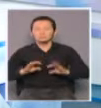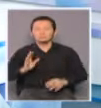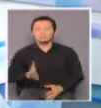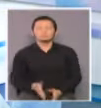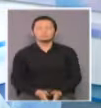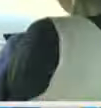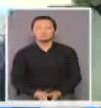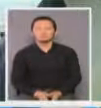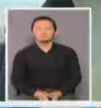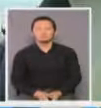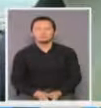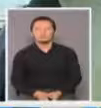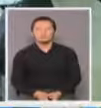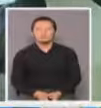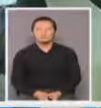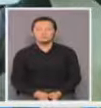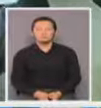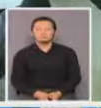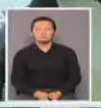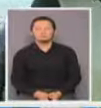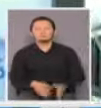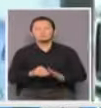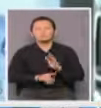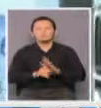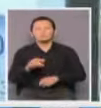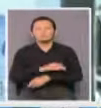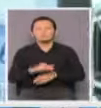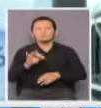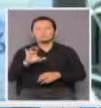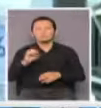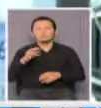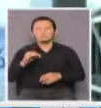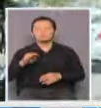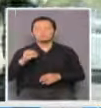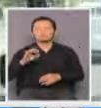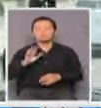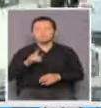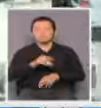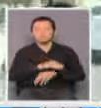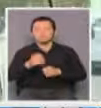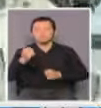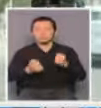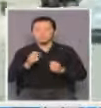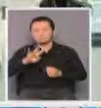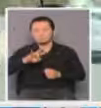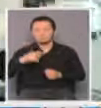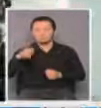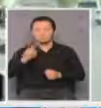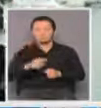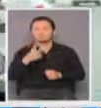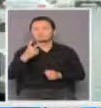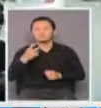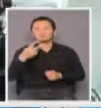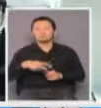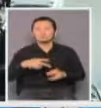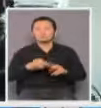сюжете. Рейдовое мероприятие началось с улицы Исатая Тайманова. У этого водителя автомашины Hyundai с номером 202